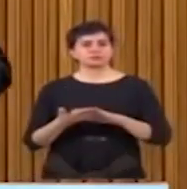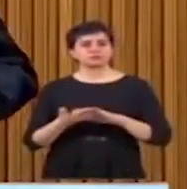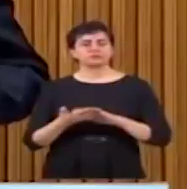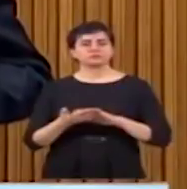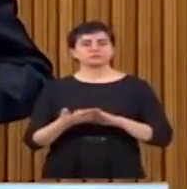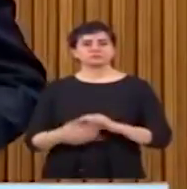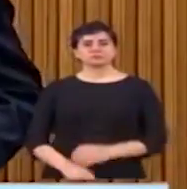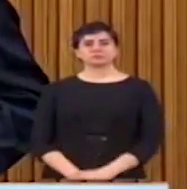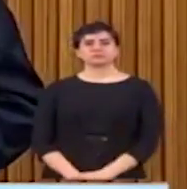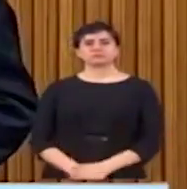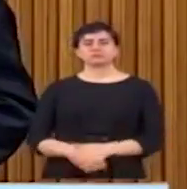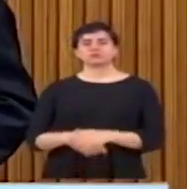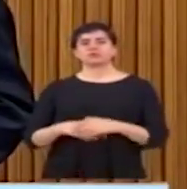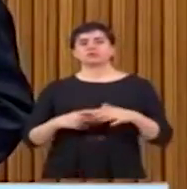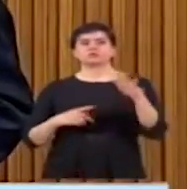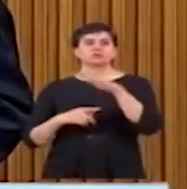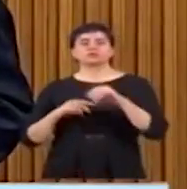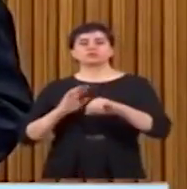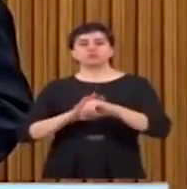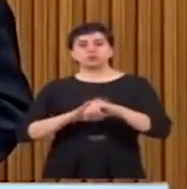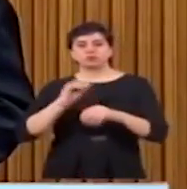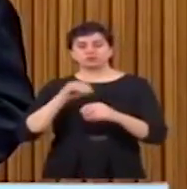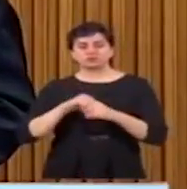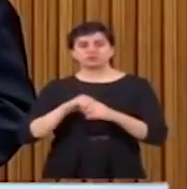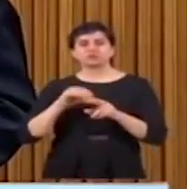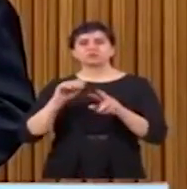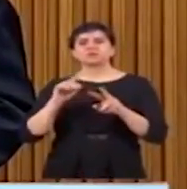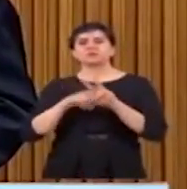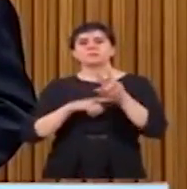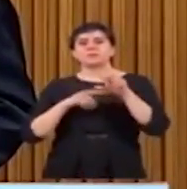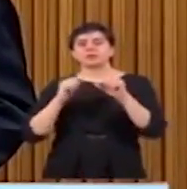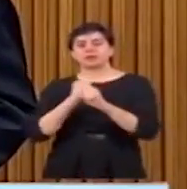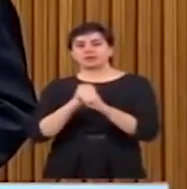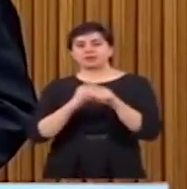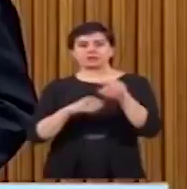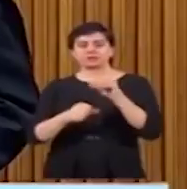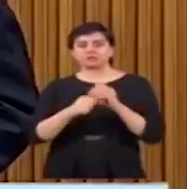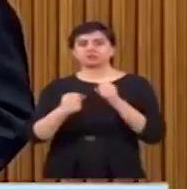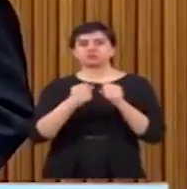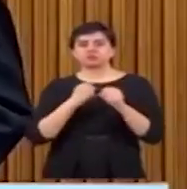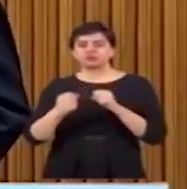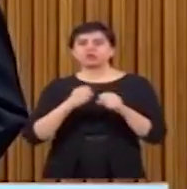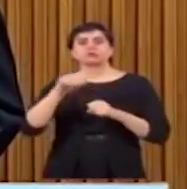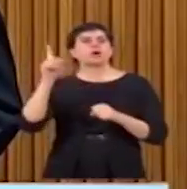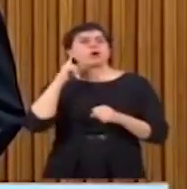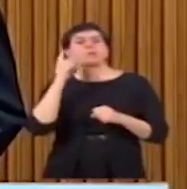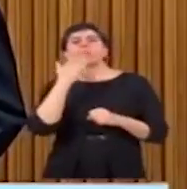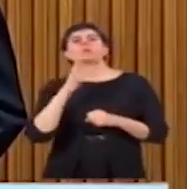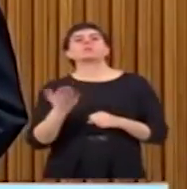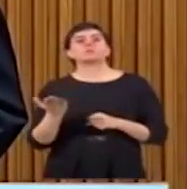Ya Sosyalist Enternasyonel'de YPG ile ilgili olarak bizim verdiğimiz mücadeleden de bunların haberi yok.